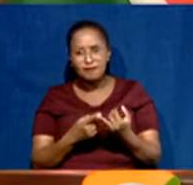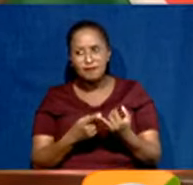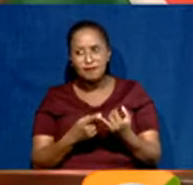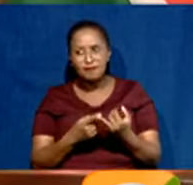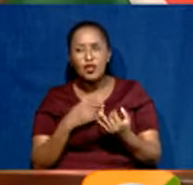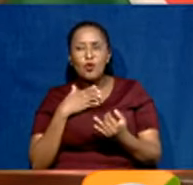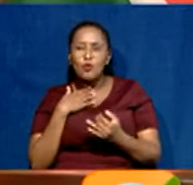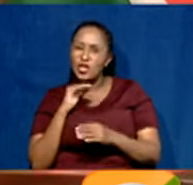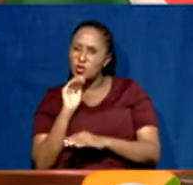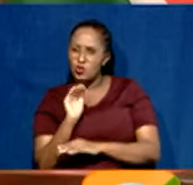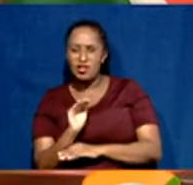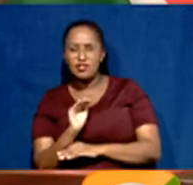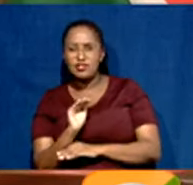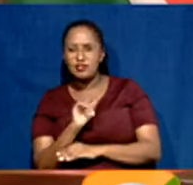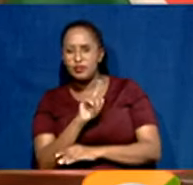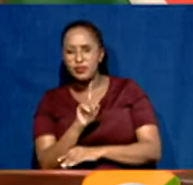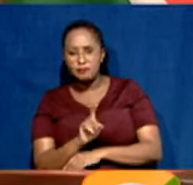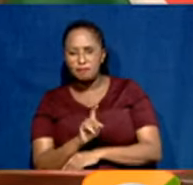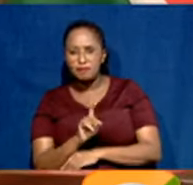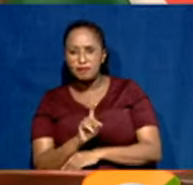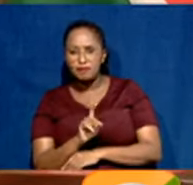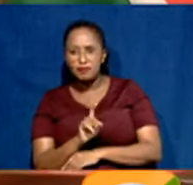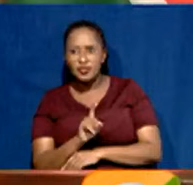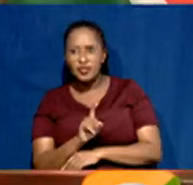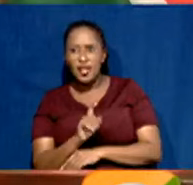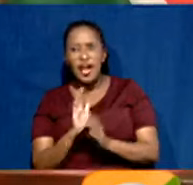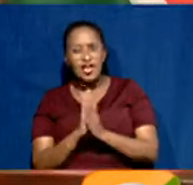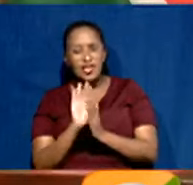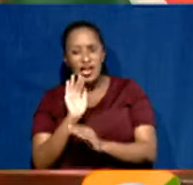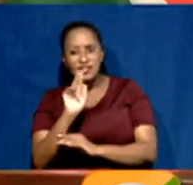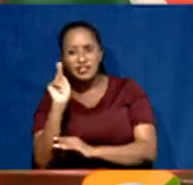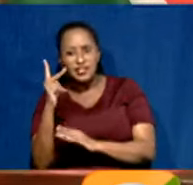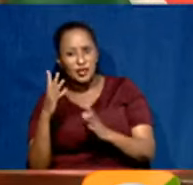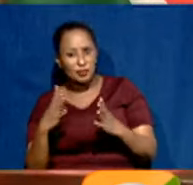Nataka nikuulize, na Wakenya wenzangu,